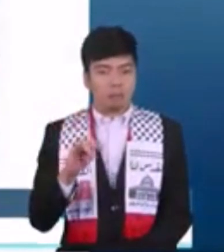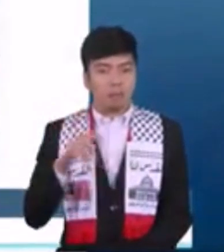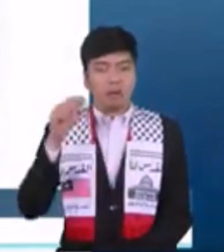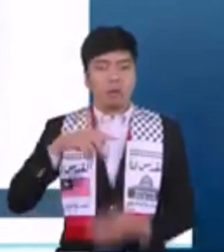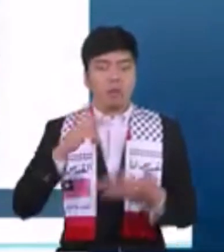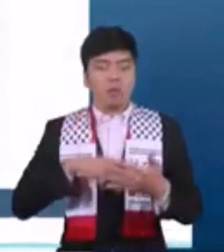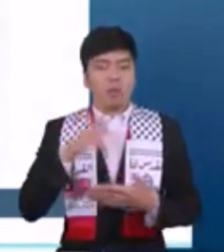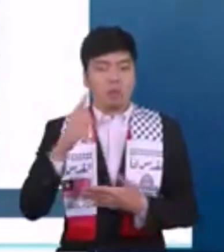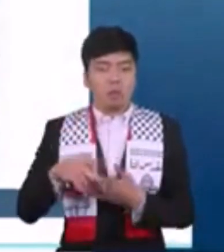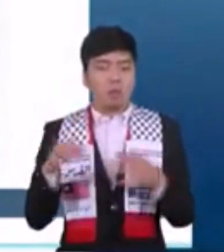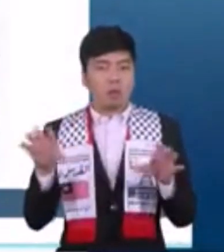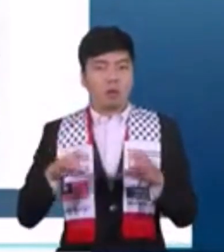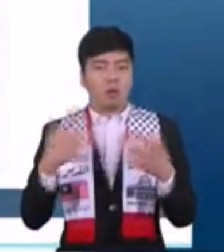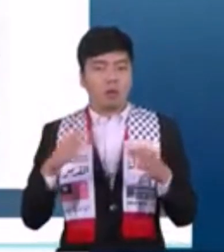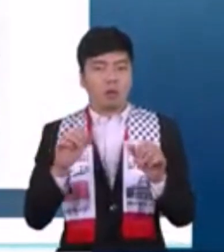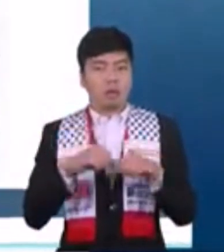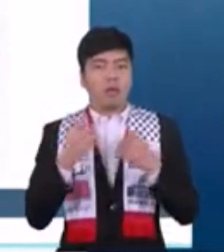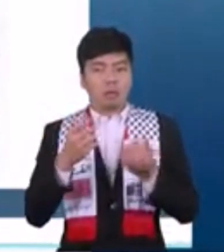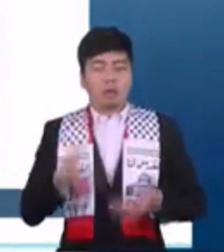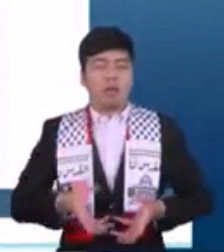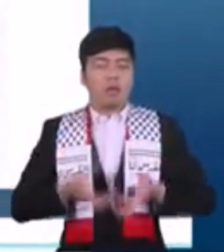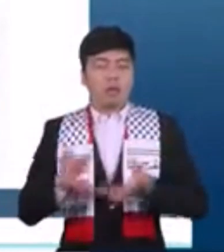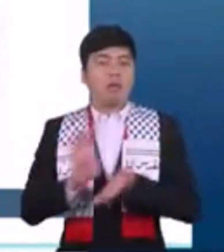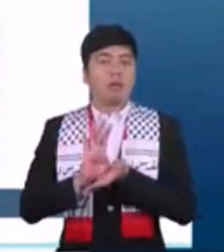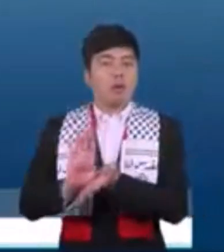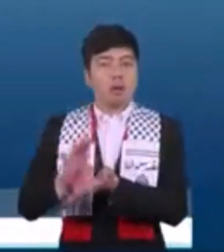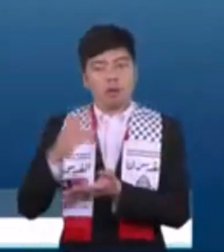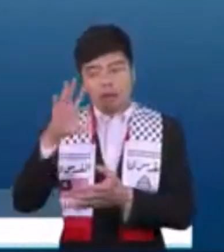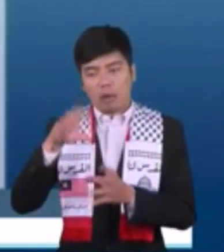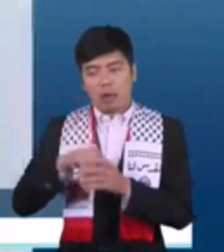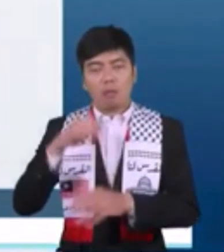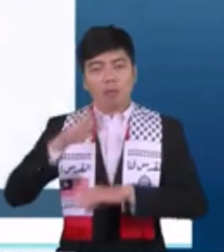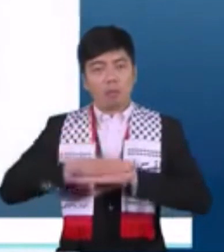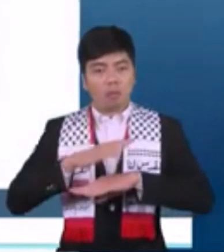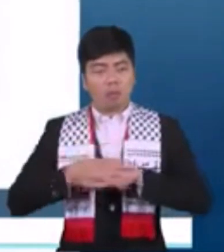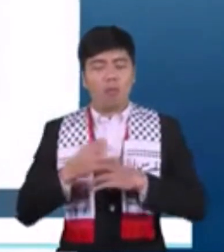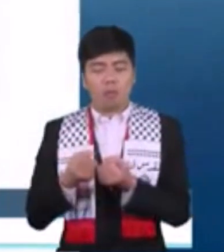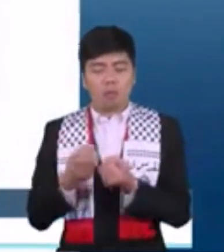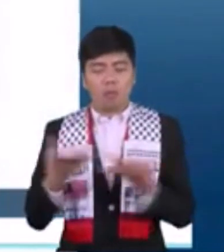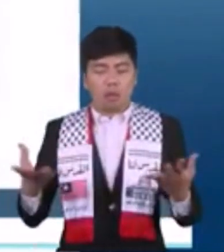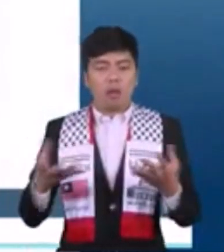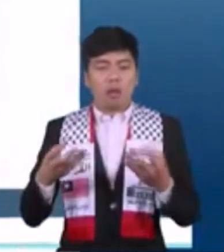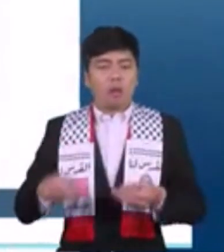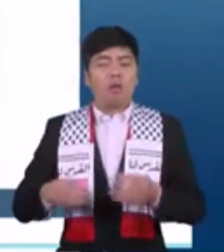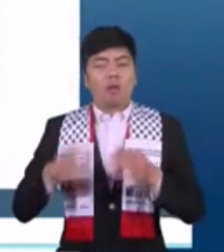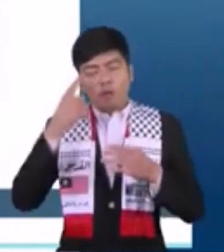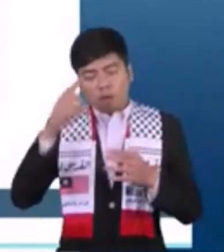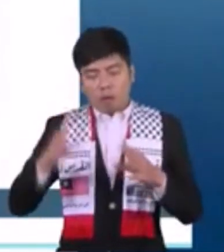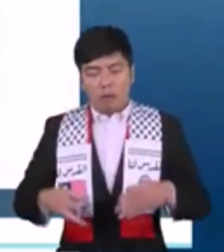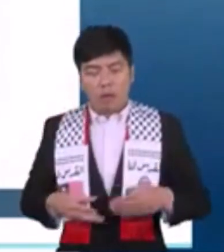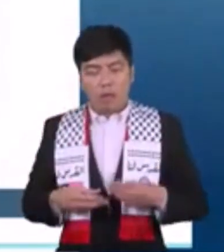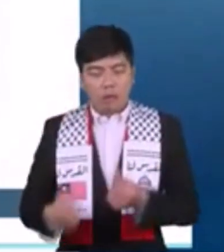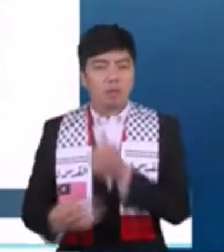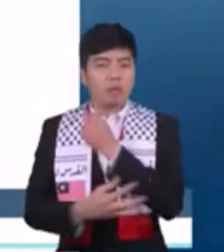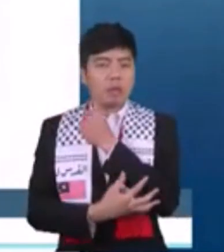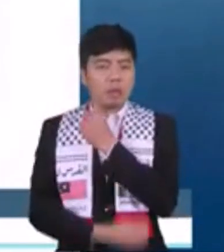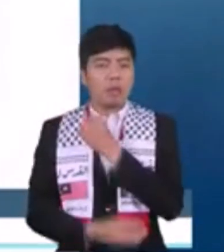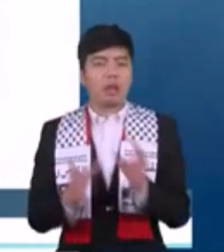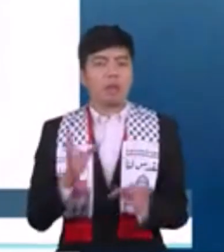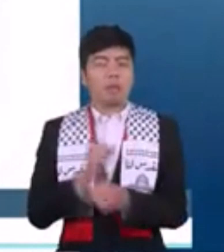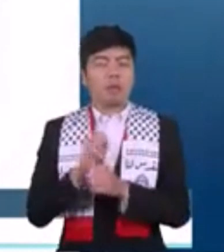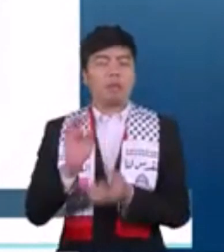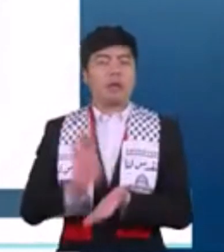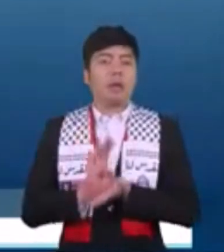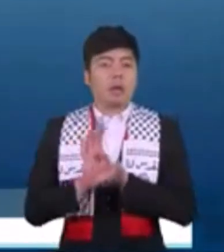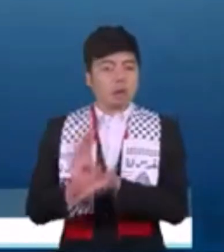serohamjelkanamers agensi pemberi bantuan di bawah satu platform banyak membantu mempermudah golongan miskin tegar untuk mendapatkan